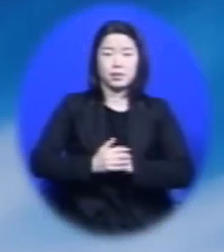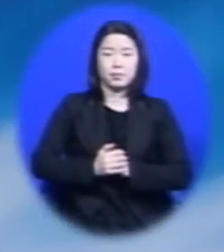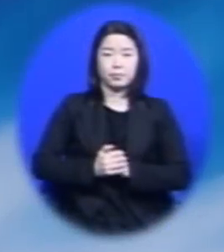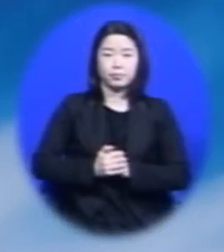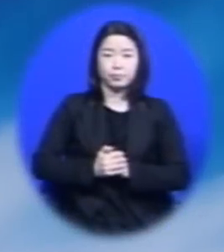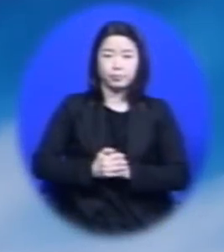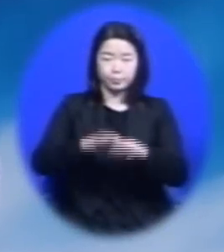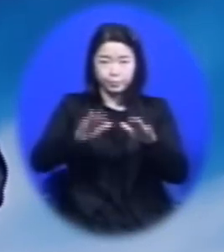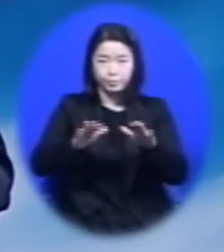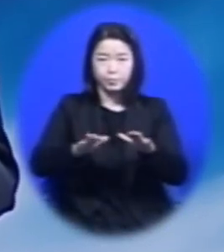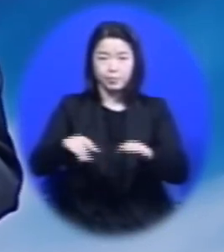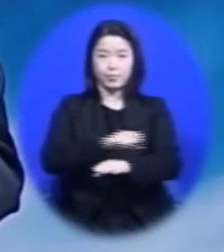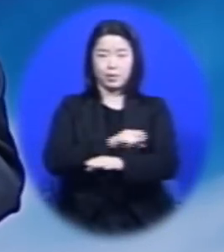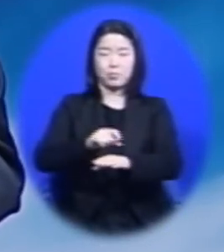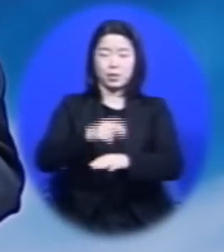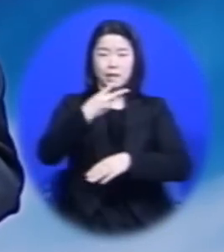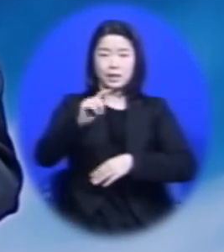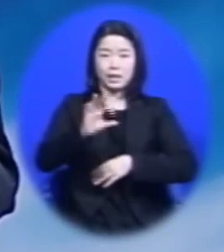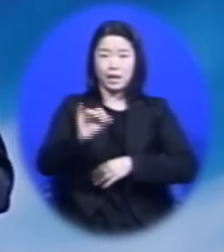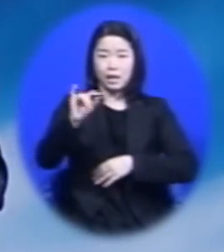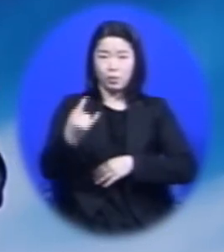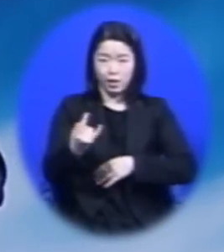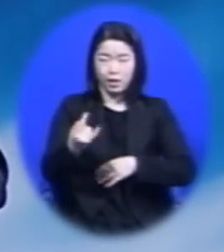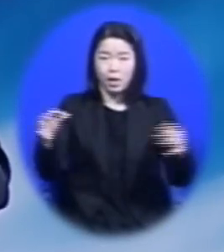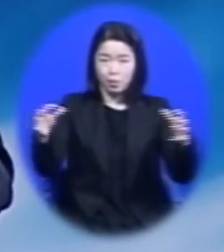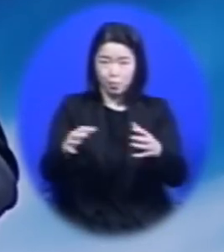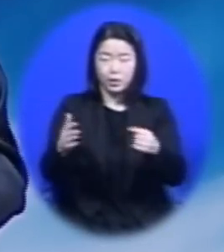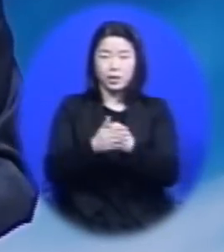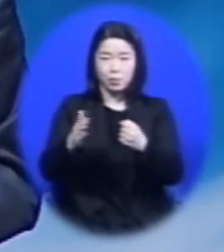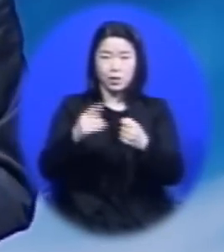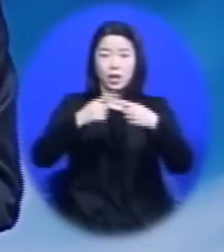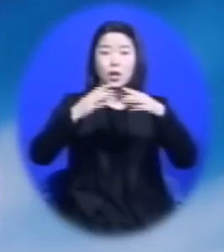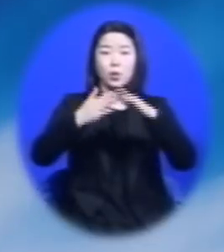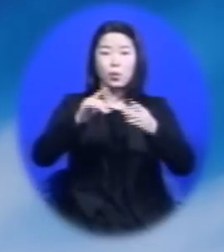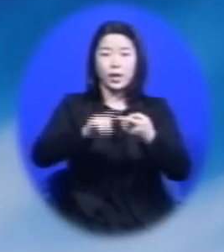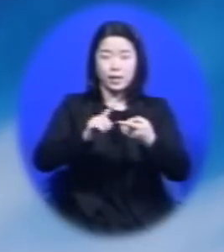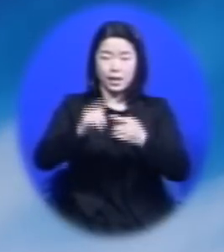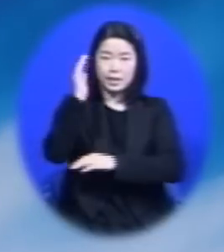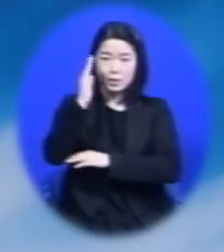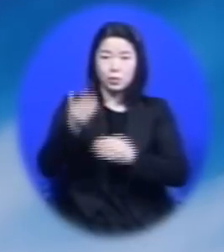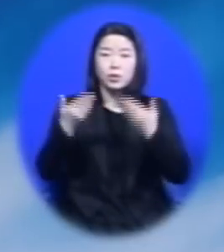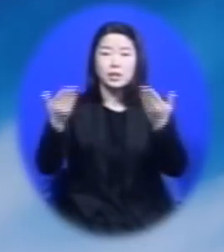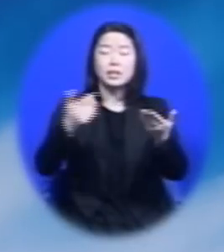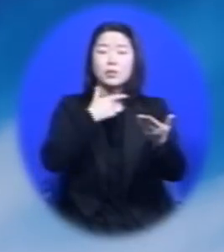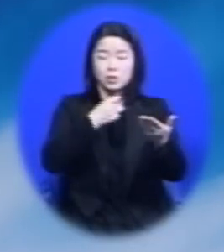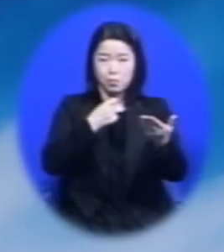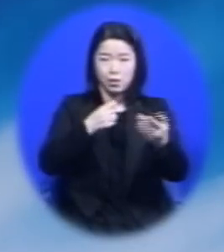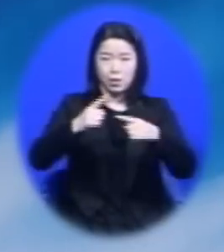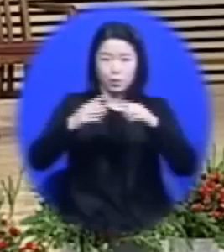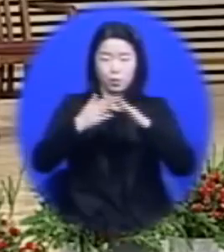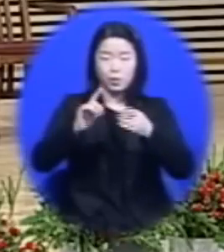아 오늘은 특별히 당회로 모이는 날이라 교회에 대한 설교를 드리려고 합니다 교회에 대해서 별로 관심이 없는